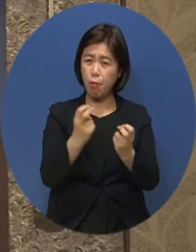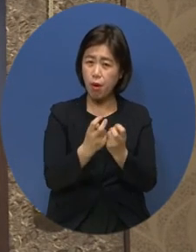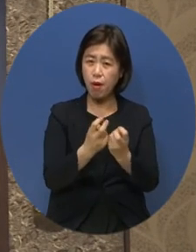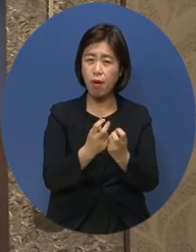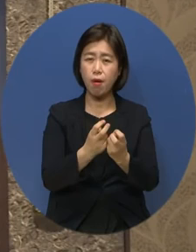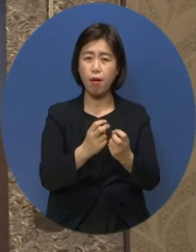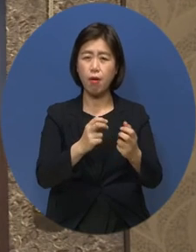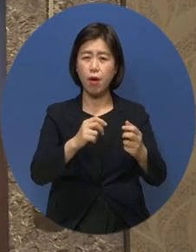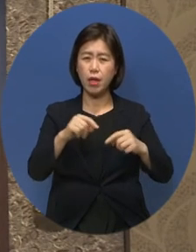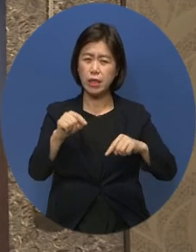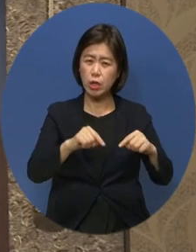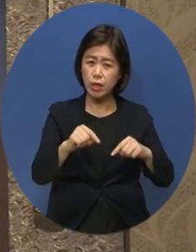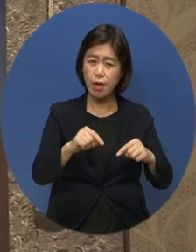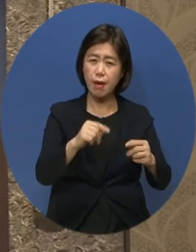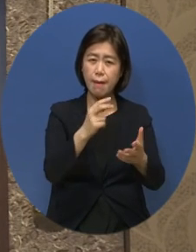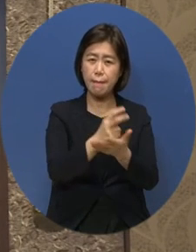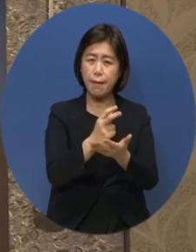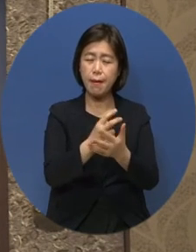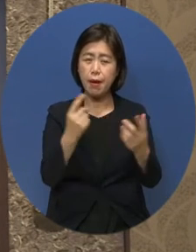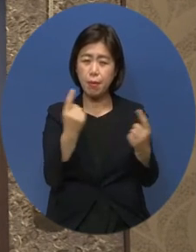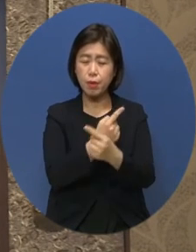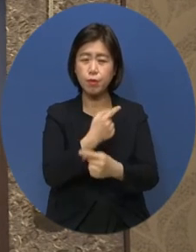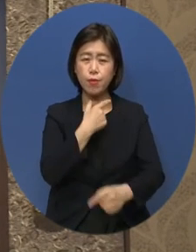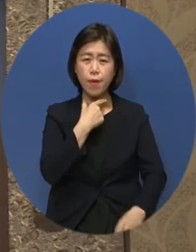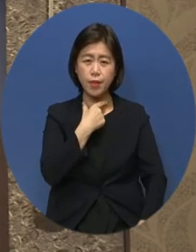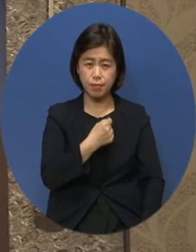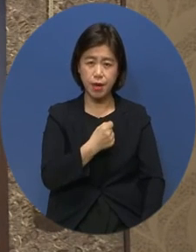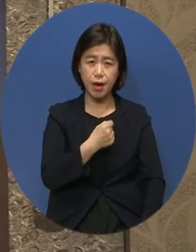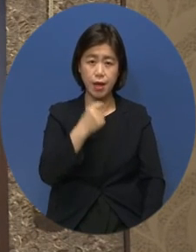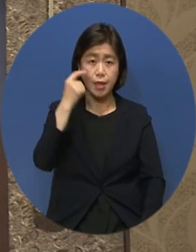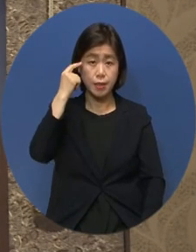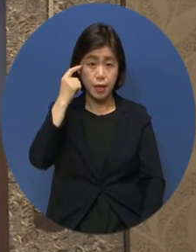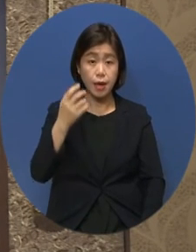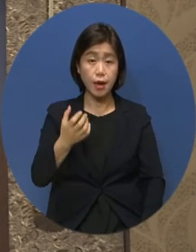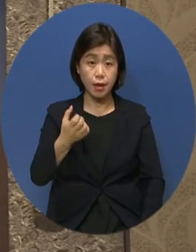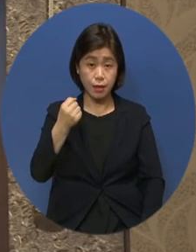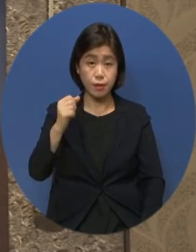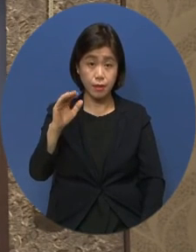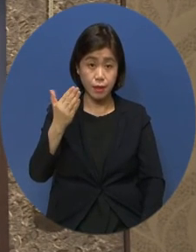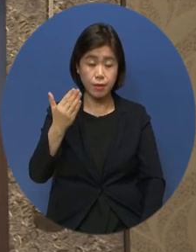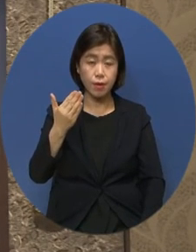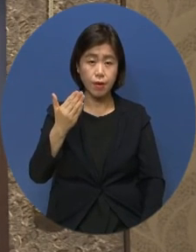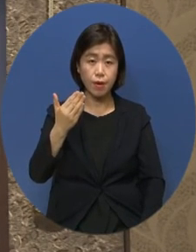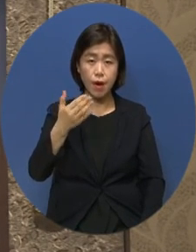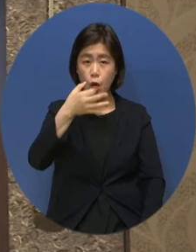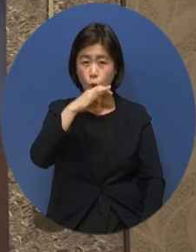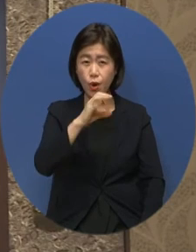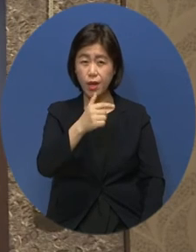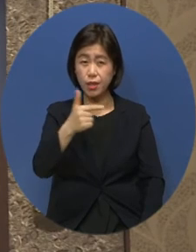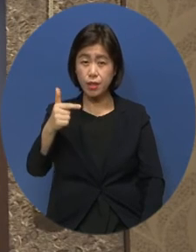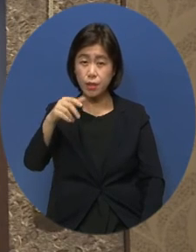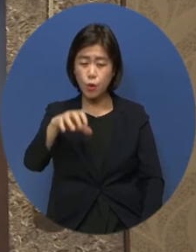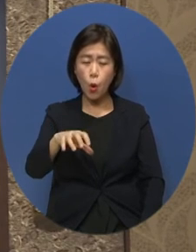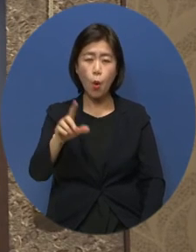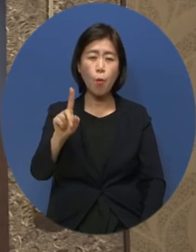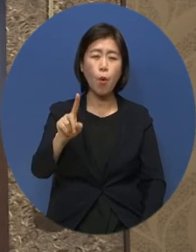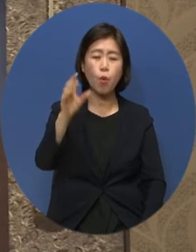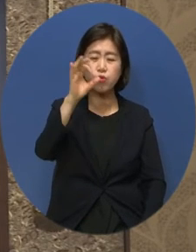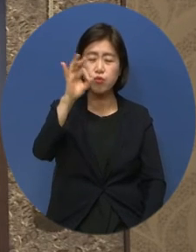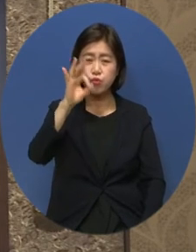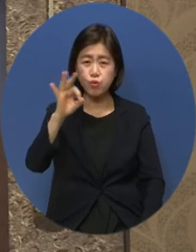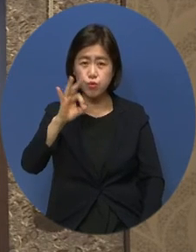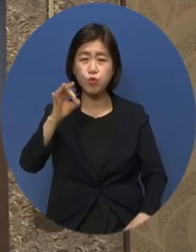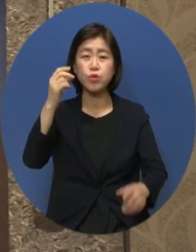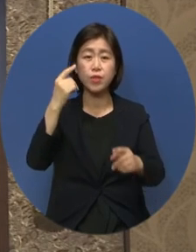좀 유치할 수 있도록 가능하면 울림이 큰 곳을 좀 가야 되겠다 싶어서 종교단체 대한불교조계종